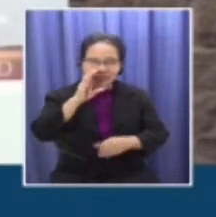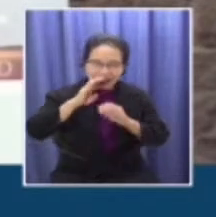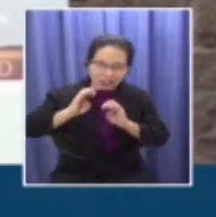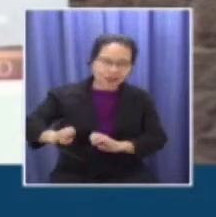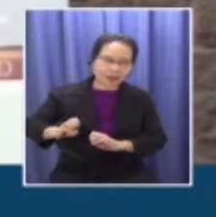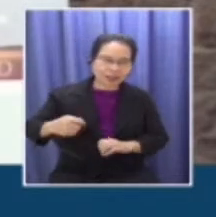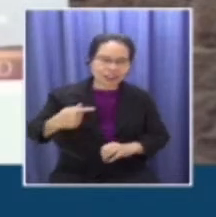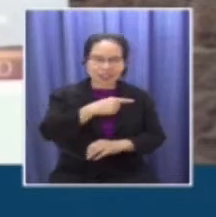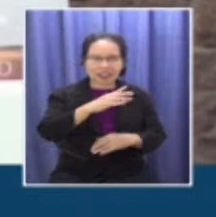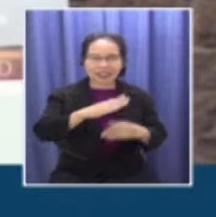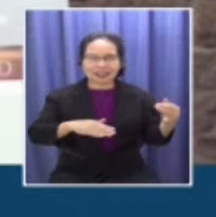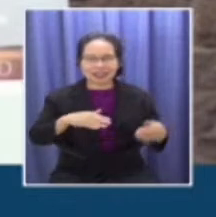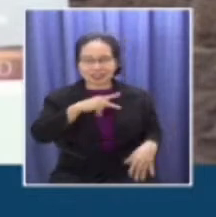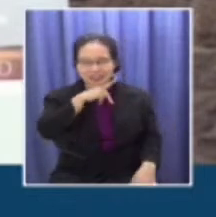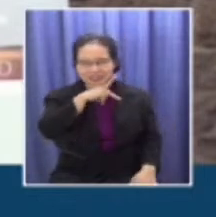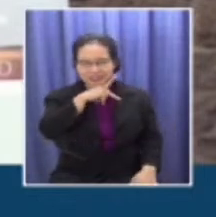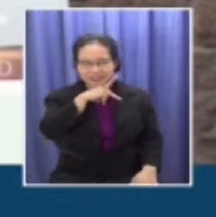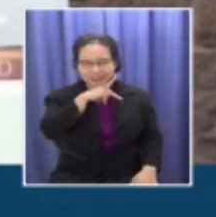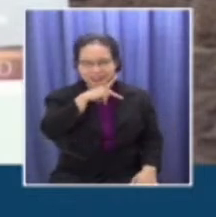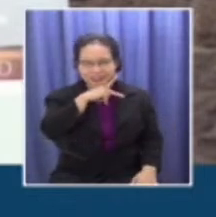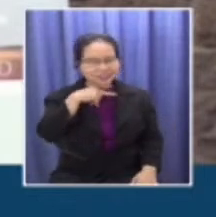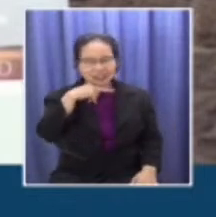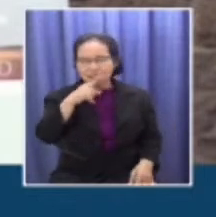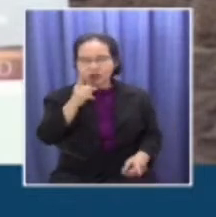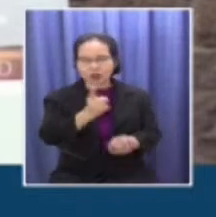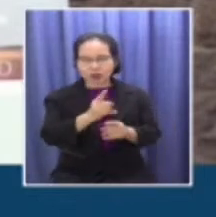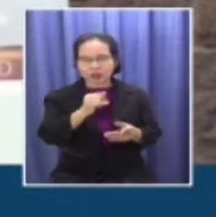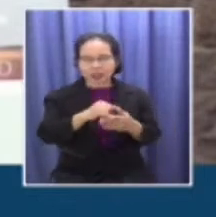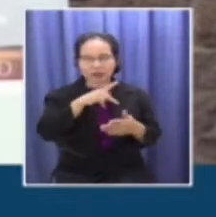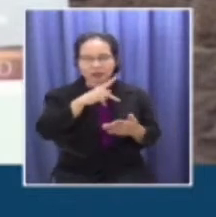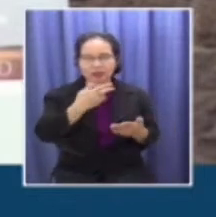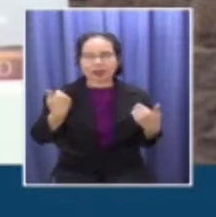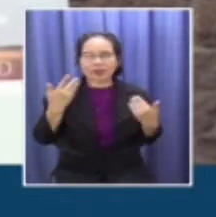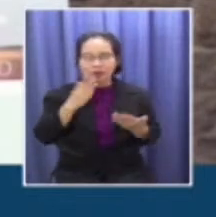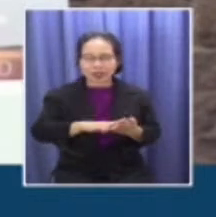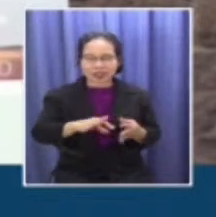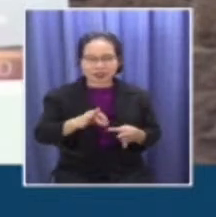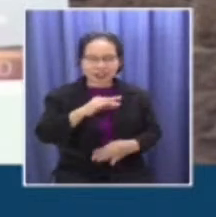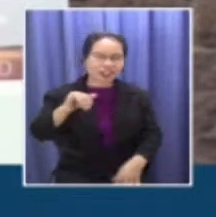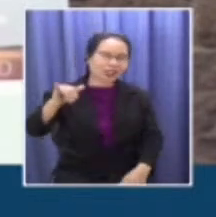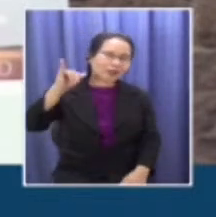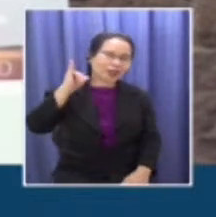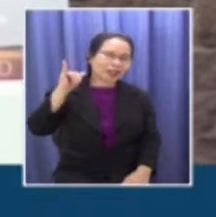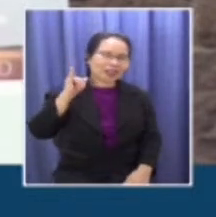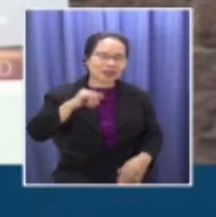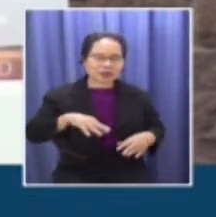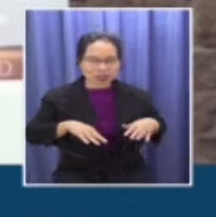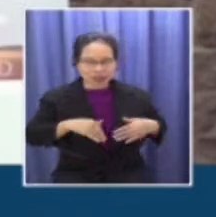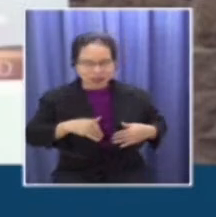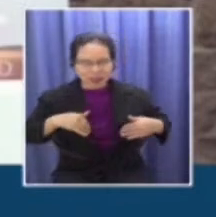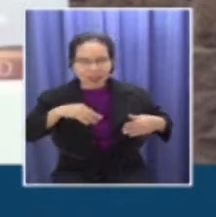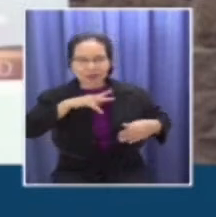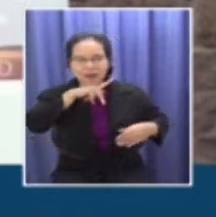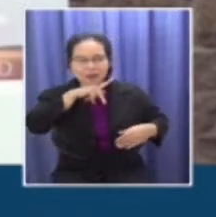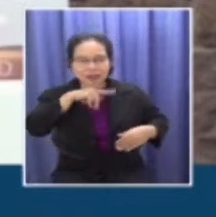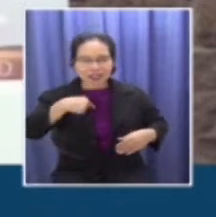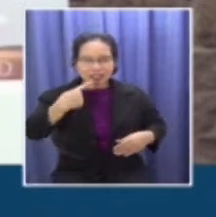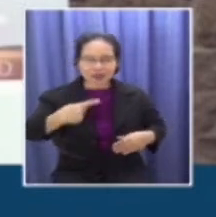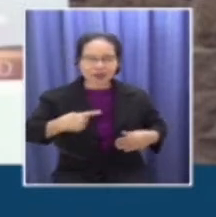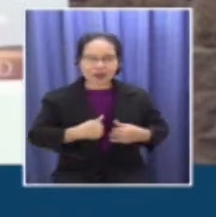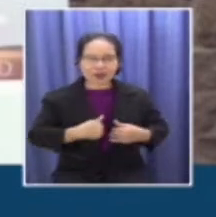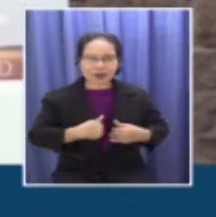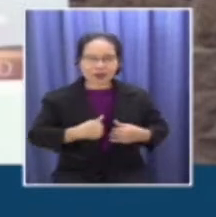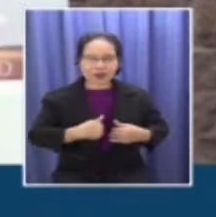nsɛm a SDA foɔ no ɛkeka no nyɛ nokorɛ sɛ ahomane ɛte mprako mu ɛnyɛ nokorɛ